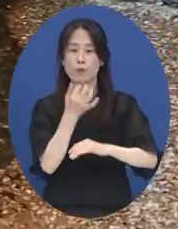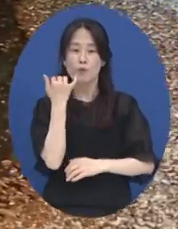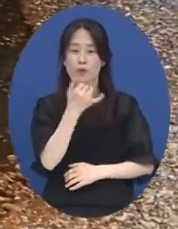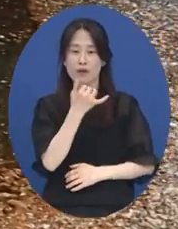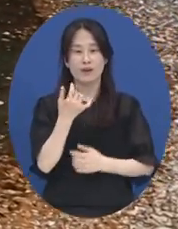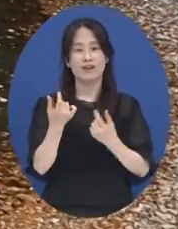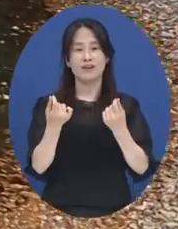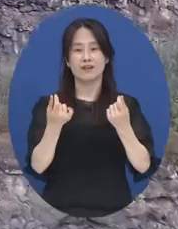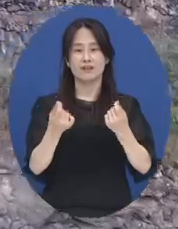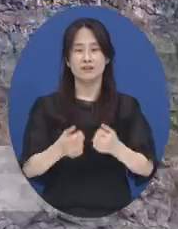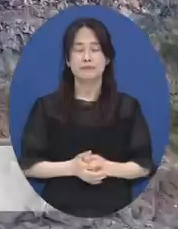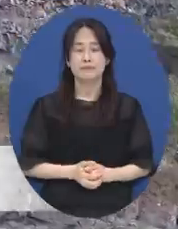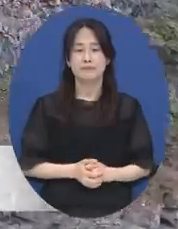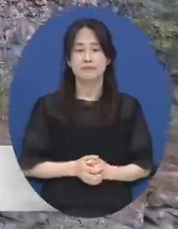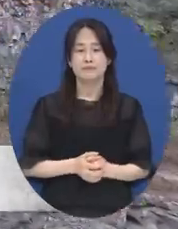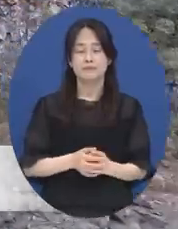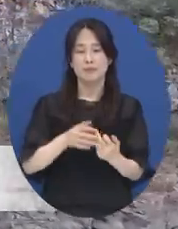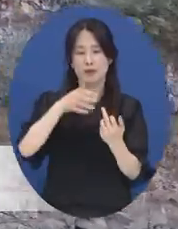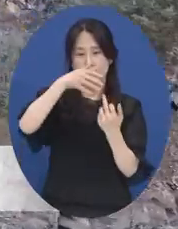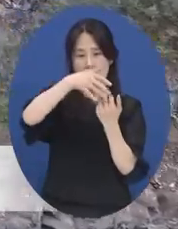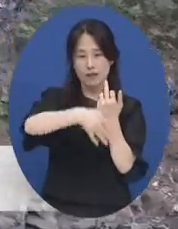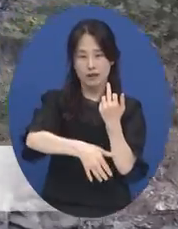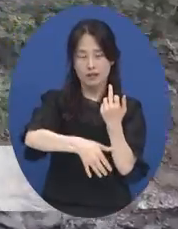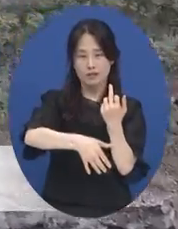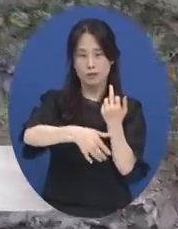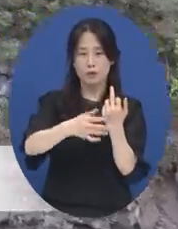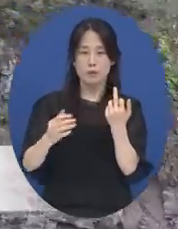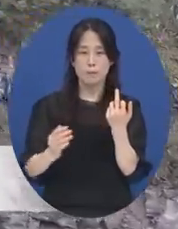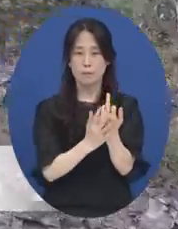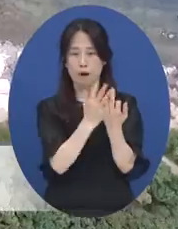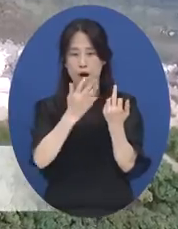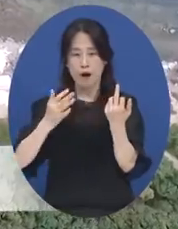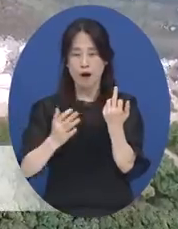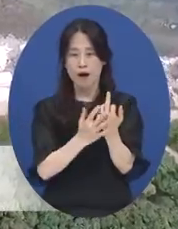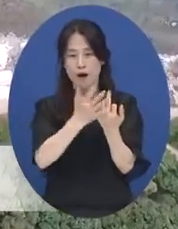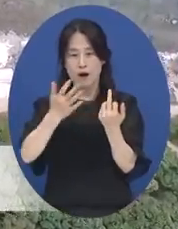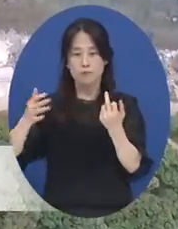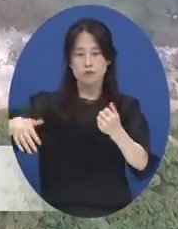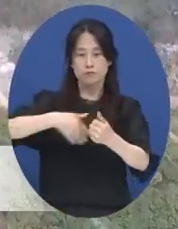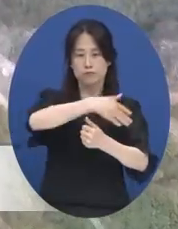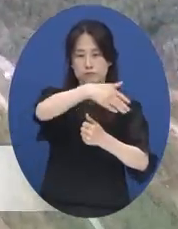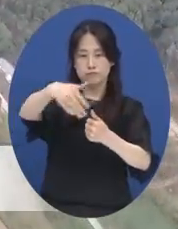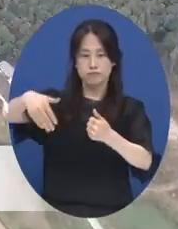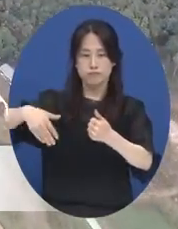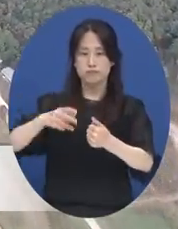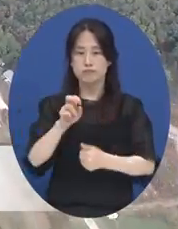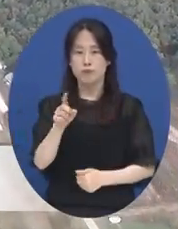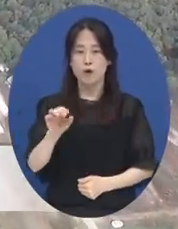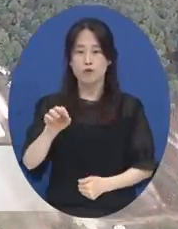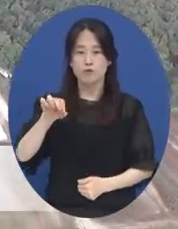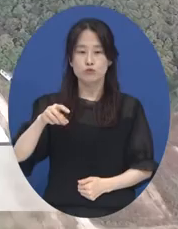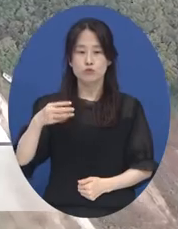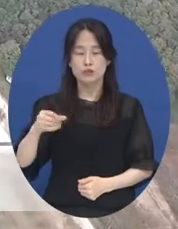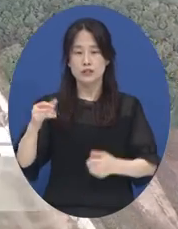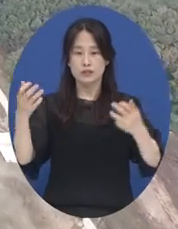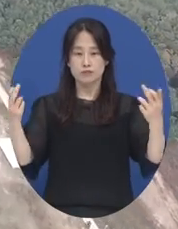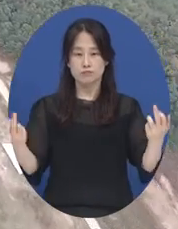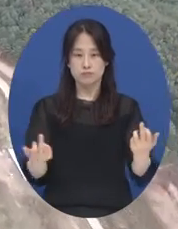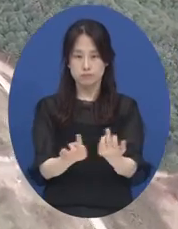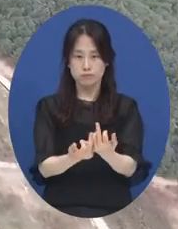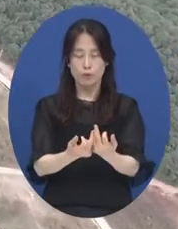뽐냅니다 주상절리가 깎아 세운 절벽에 부딪치며 한탄강이 휘돌아 나가는 뭐 물이 협곡 역시